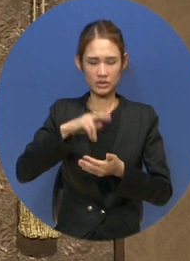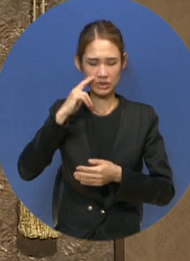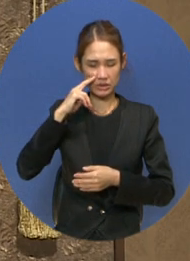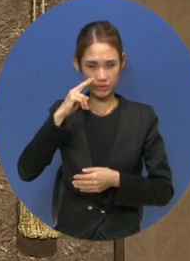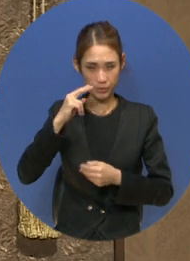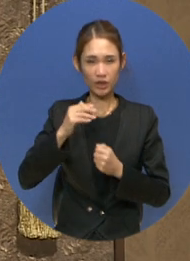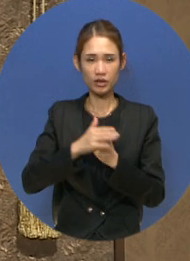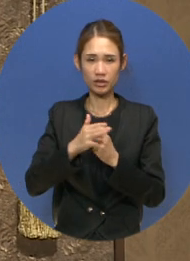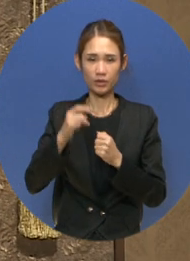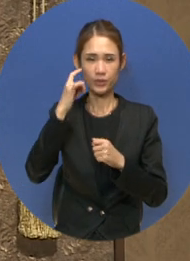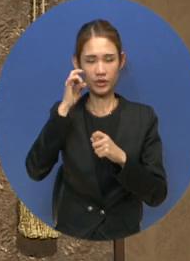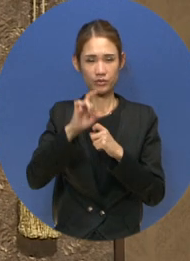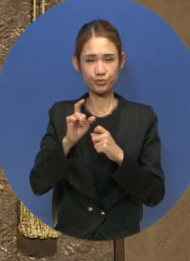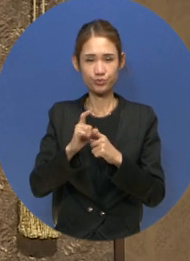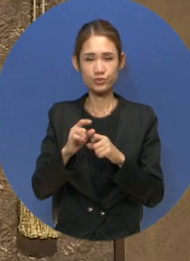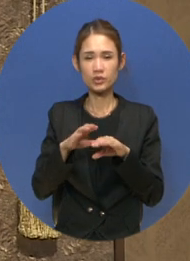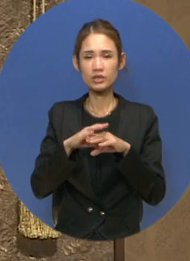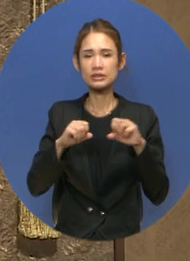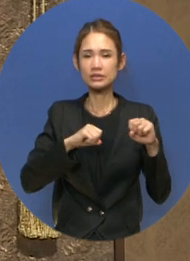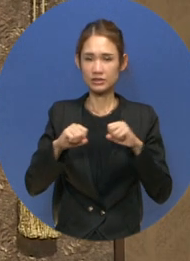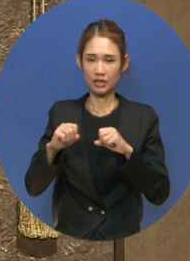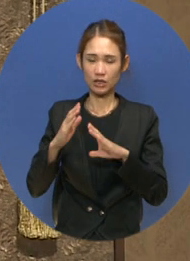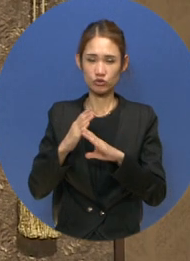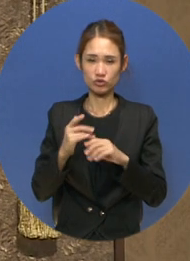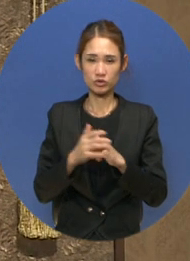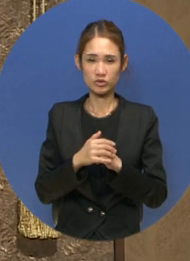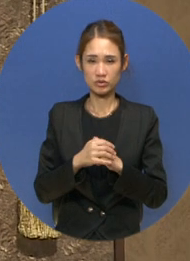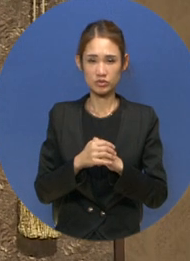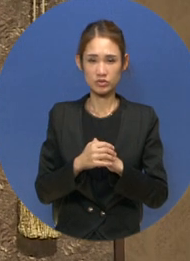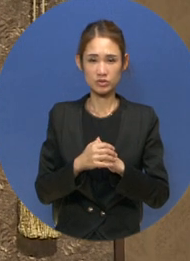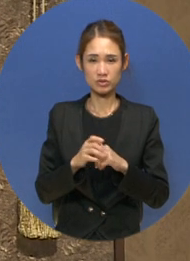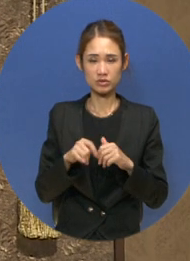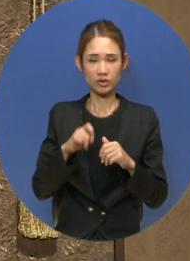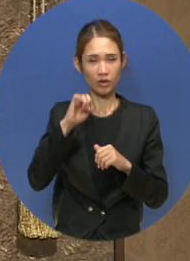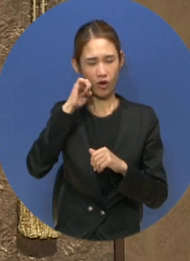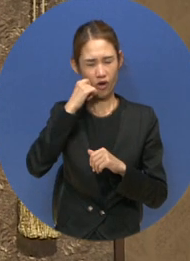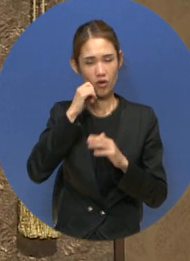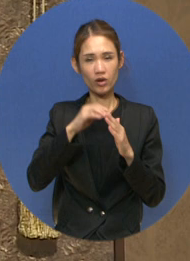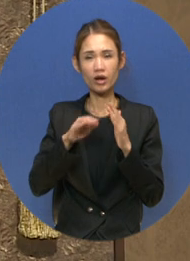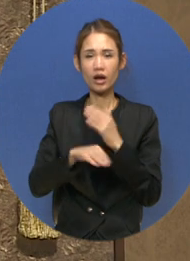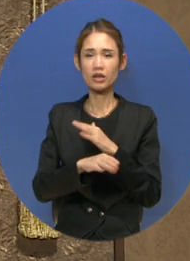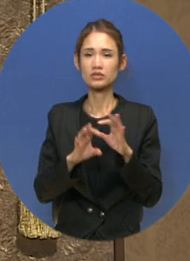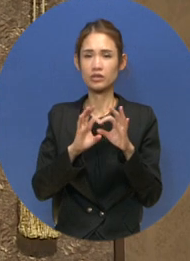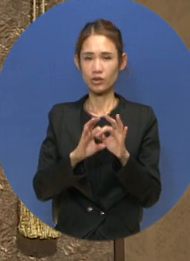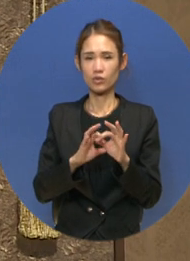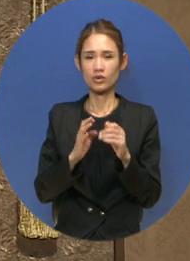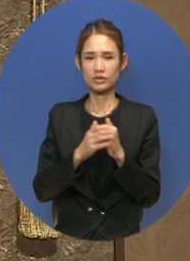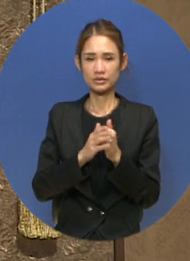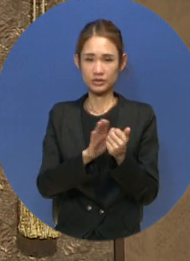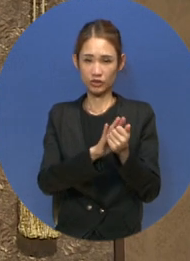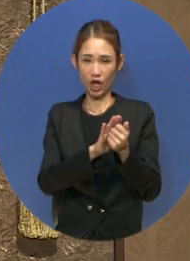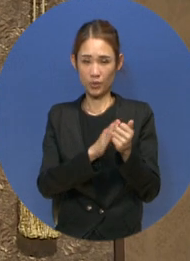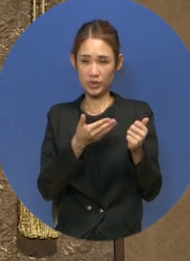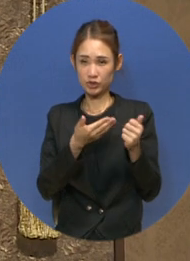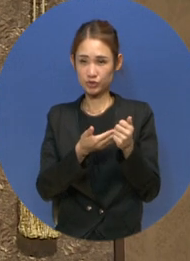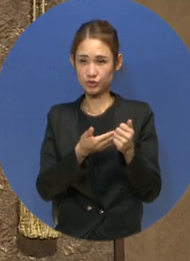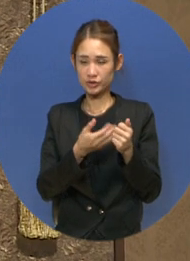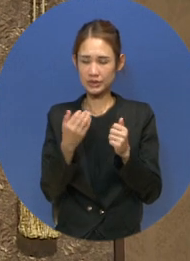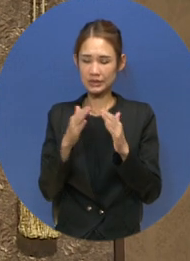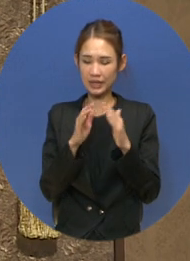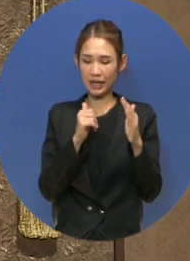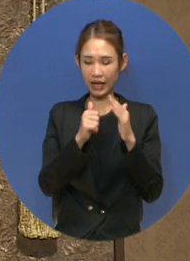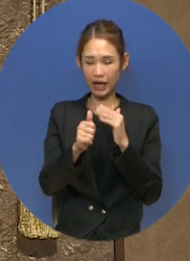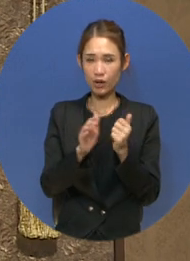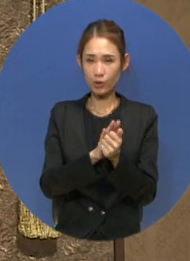그 부분은 시행을 하고 있습니다. 네. 그러한 부분 내에서 또 어려운 가정에 대한 그런 서비스에 대한 재가복지